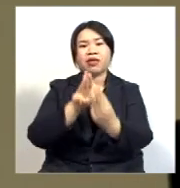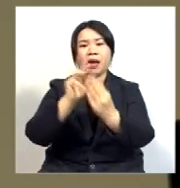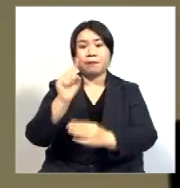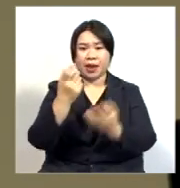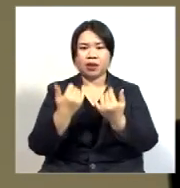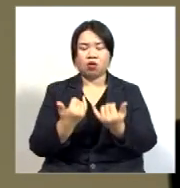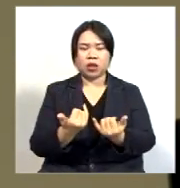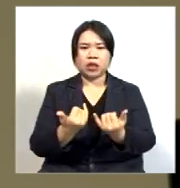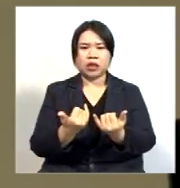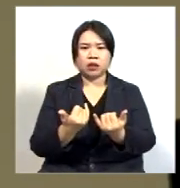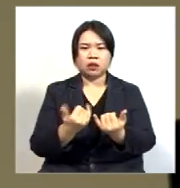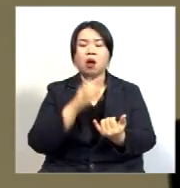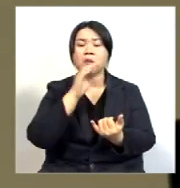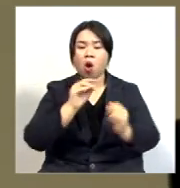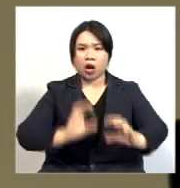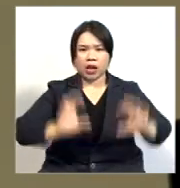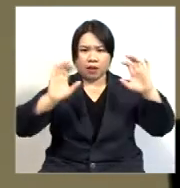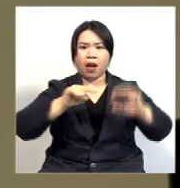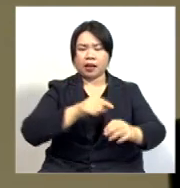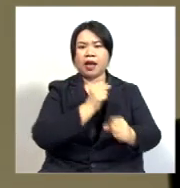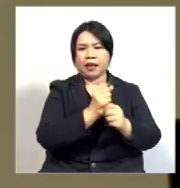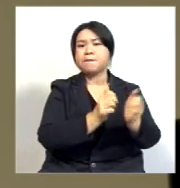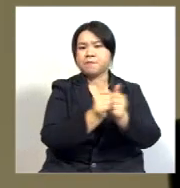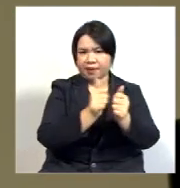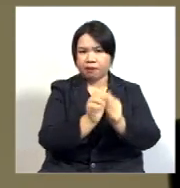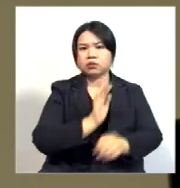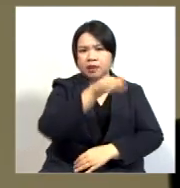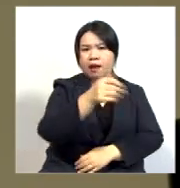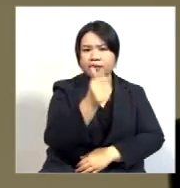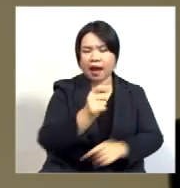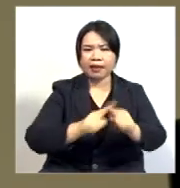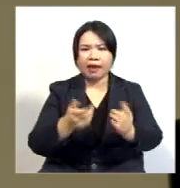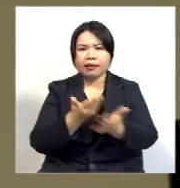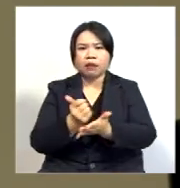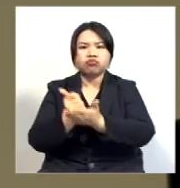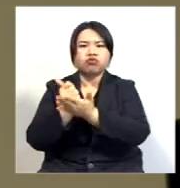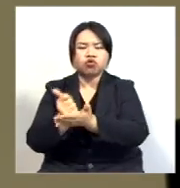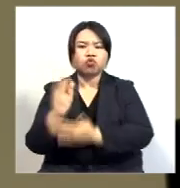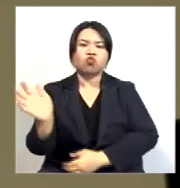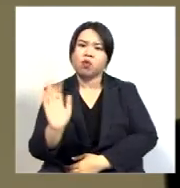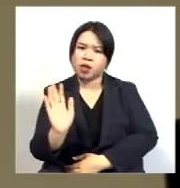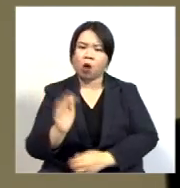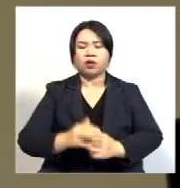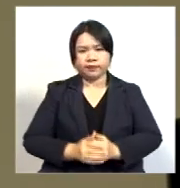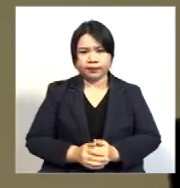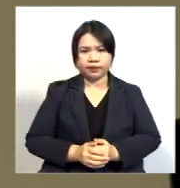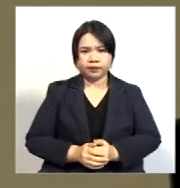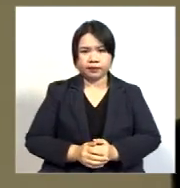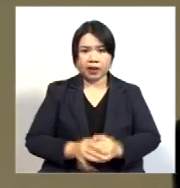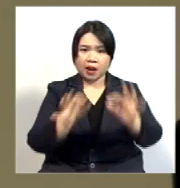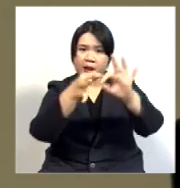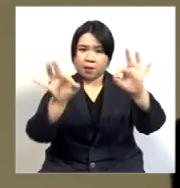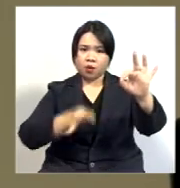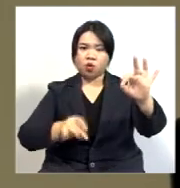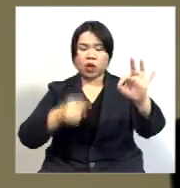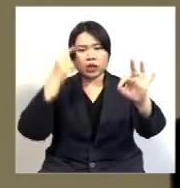งนี้เขาให้รัฐสร้างทางแข่งขันได้โดยไม่ต้องชดเชยเยียวยาใดๆแก่เบมข้อความข้อนี้ผมก็จะเ